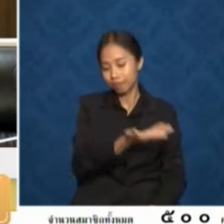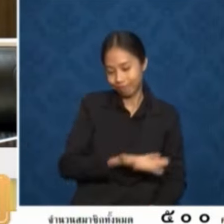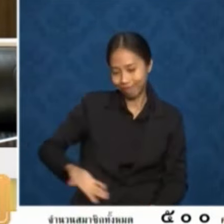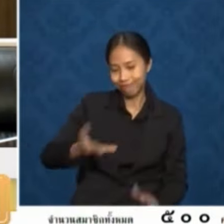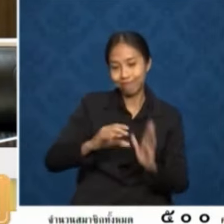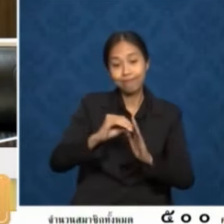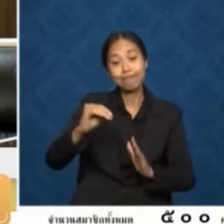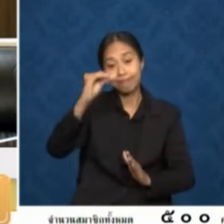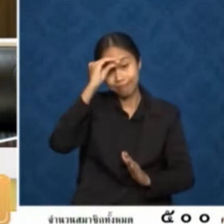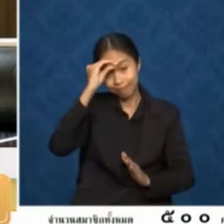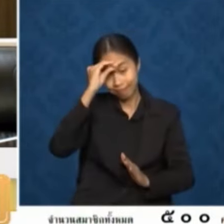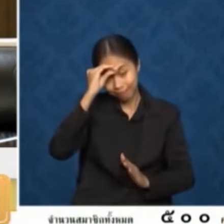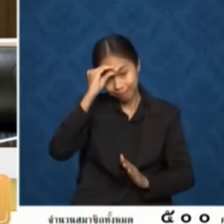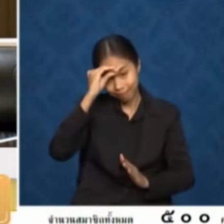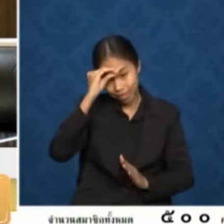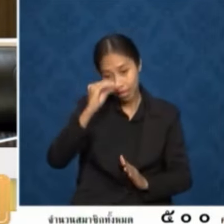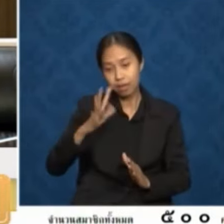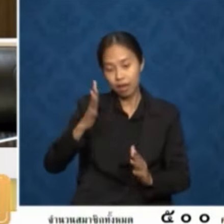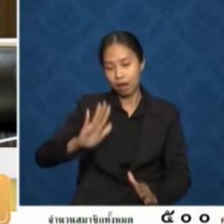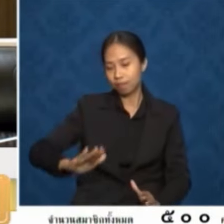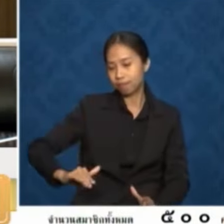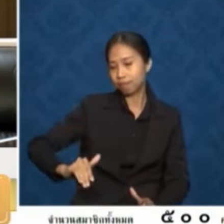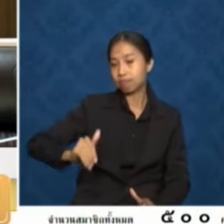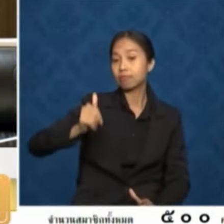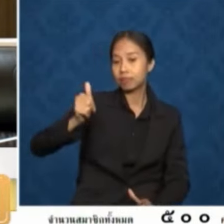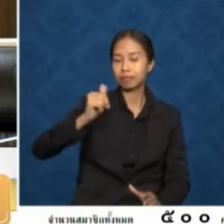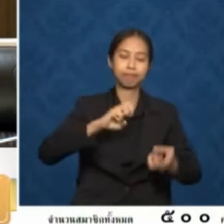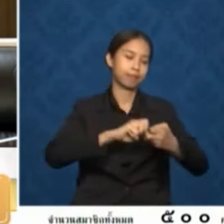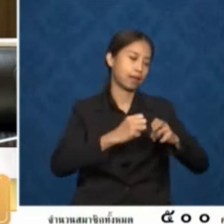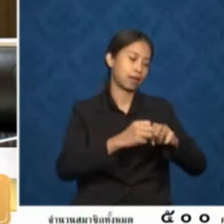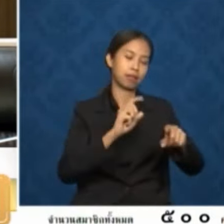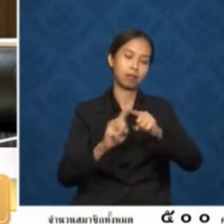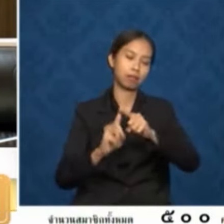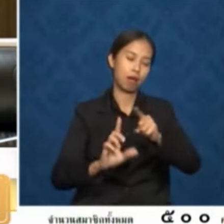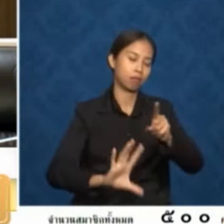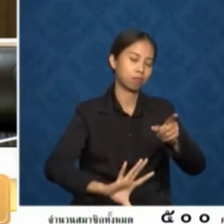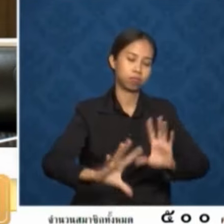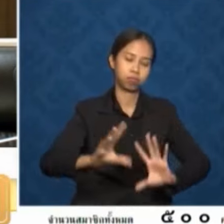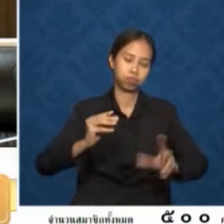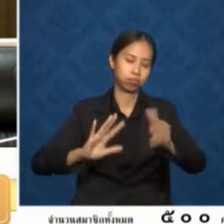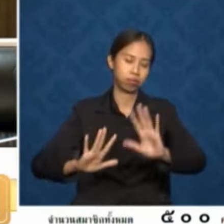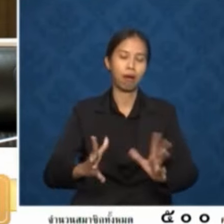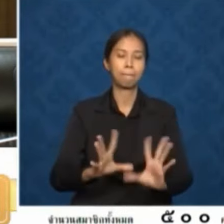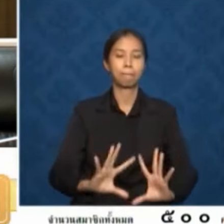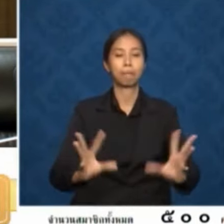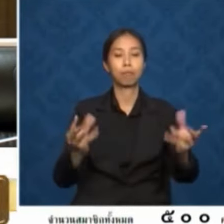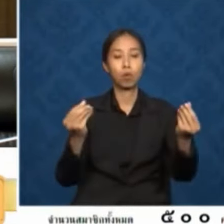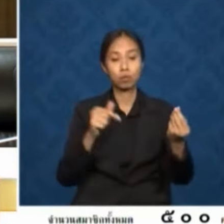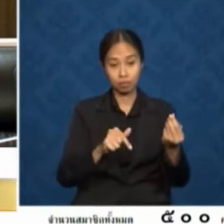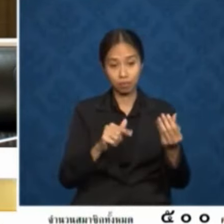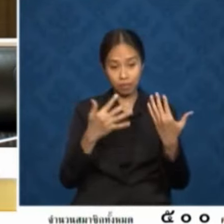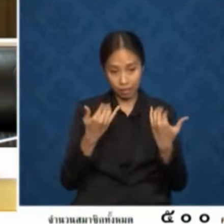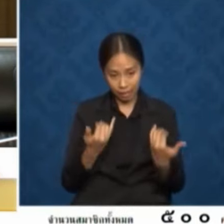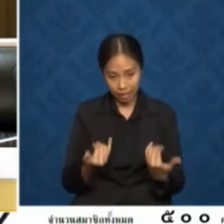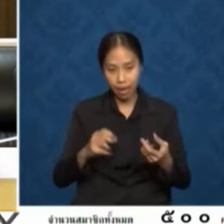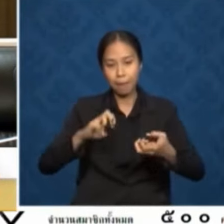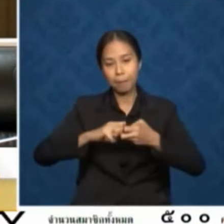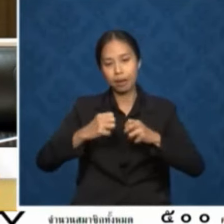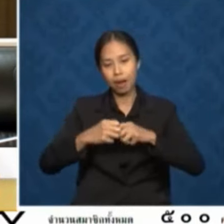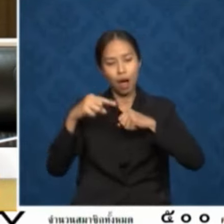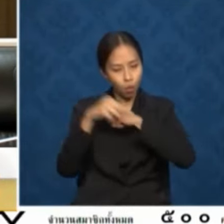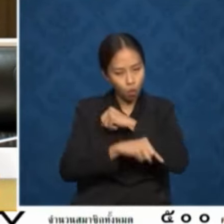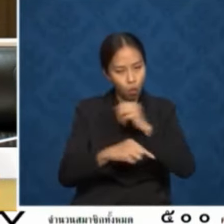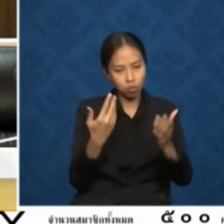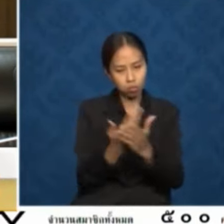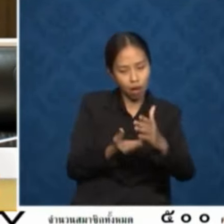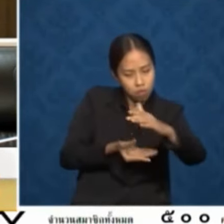ขึ้นปัญหาก็จะได้หมดไปการทุจริตคอร์รัปชันการซื้อขายตำแหน่งจะได้หมดไ